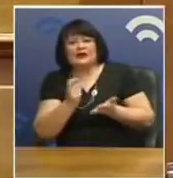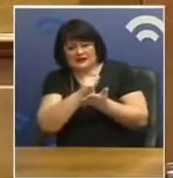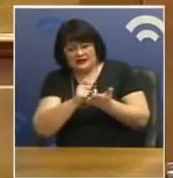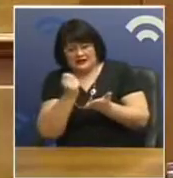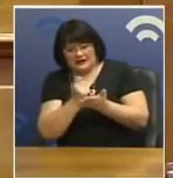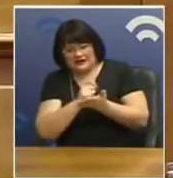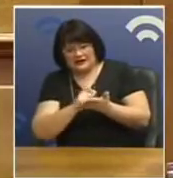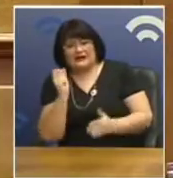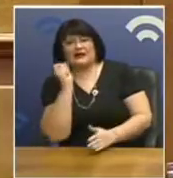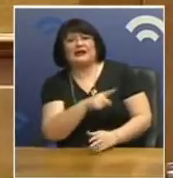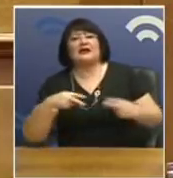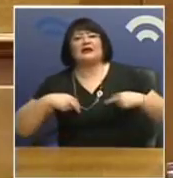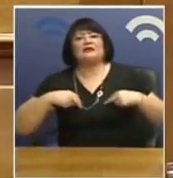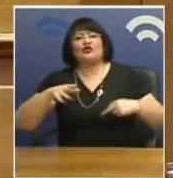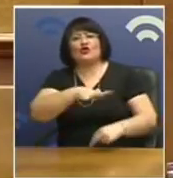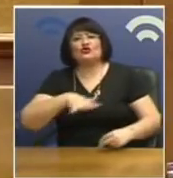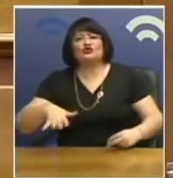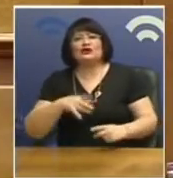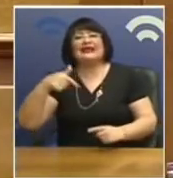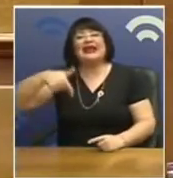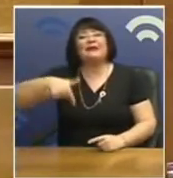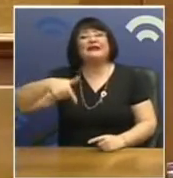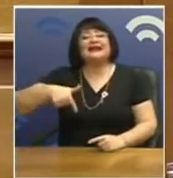κύριος Γεραπετρίτης στους Financial Times για να